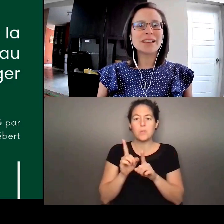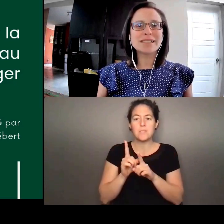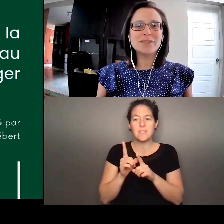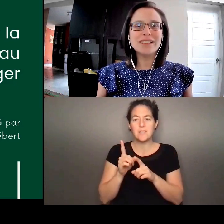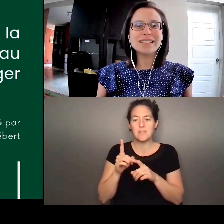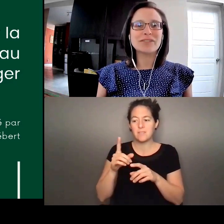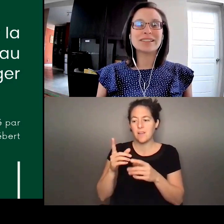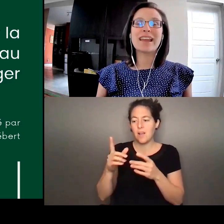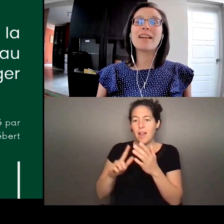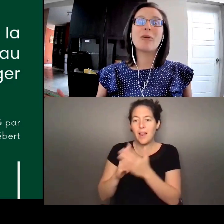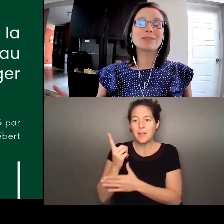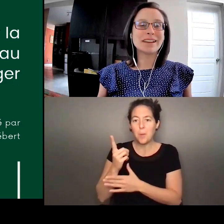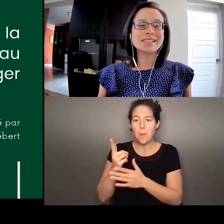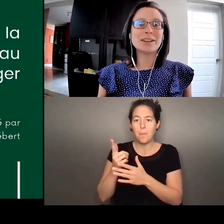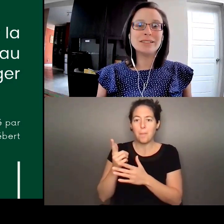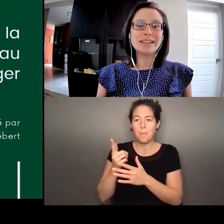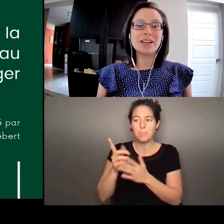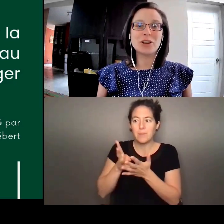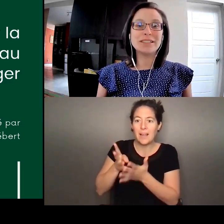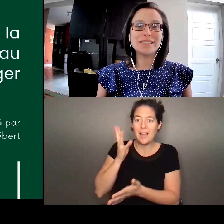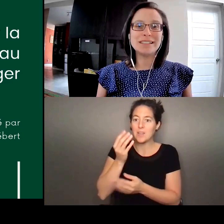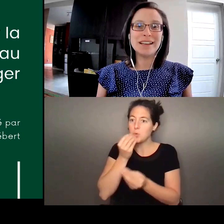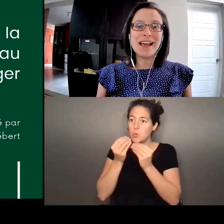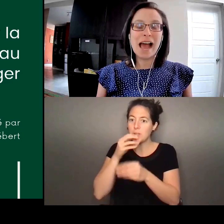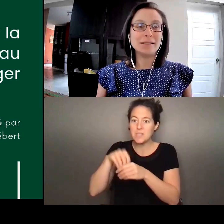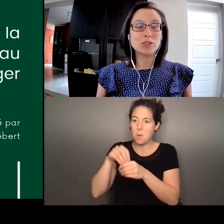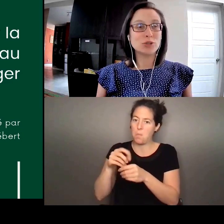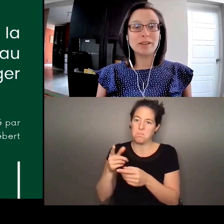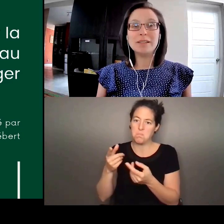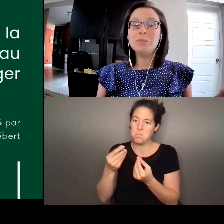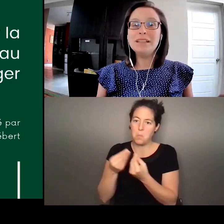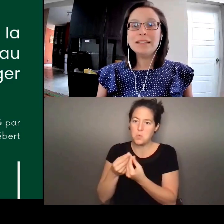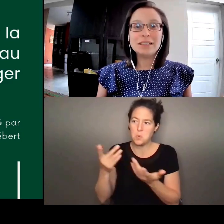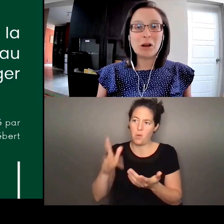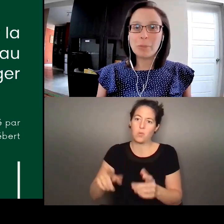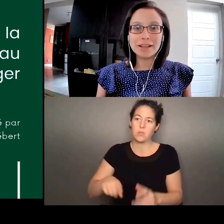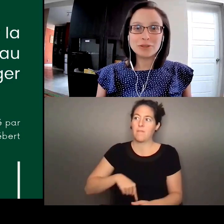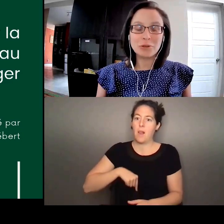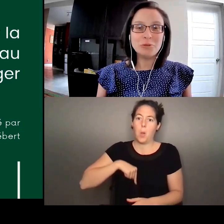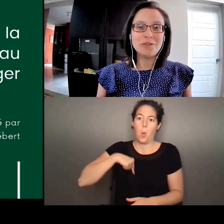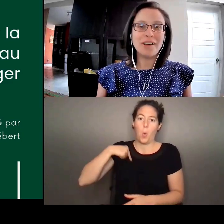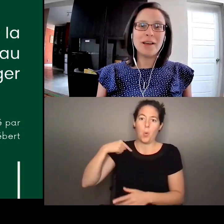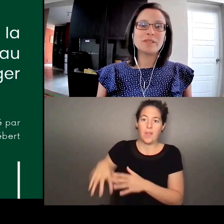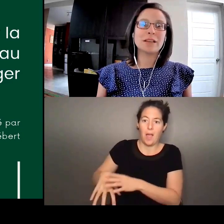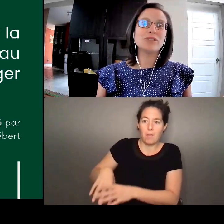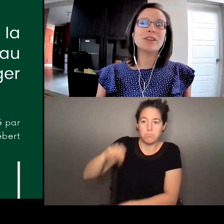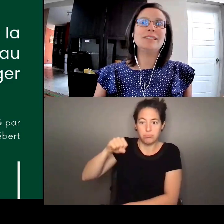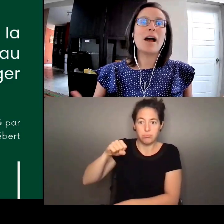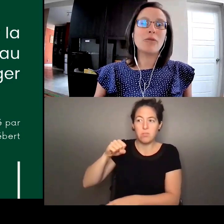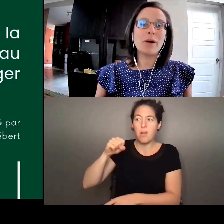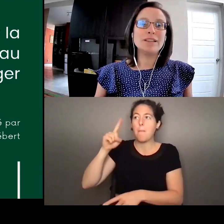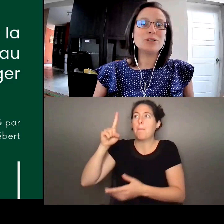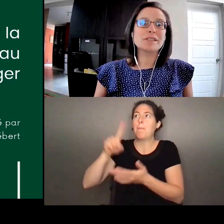plus très élevé. Ça fait très longtemps que ça a été récolté, à souvent des milliers de kilomètres de nous. Puis ça nous a